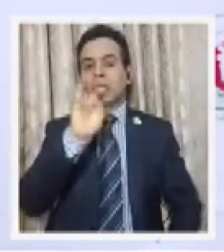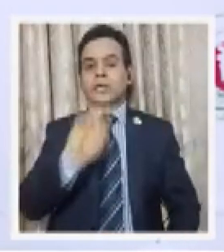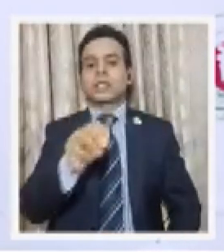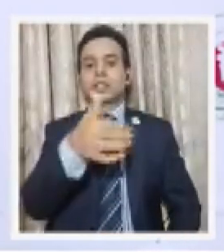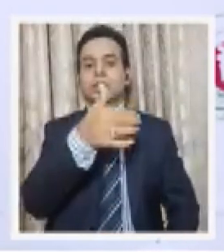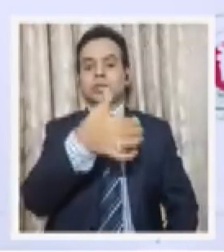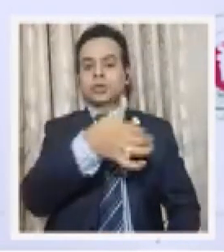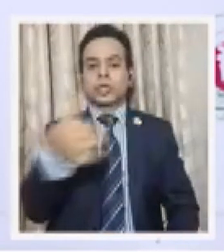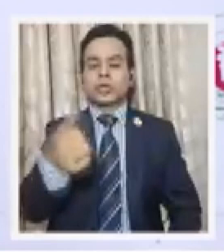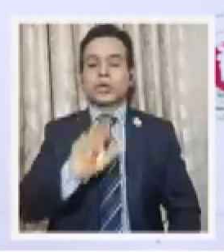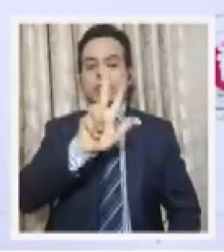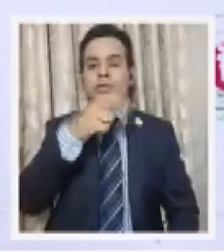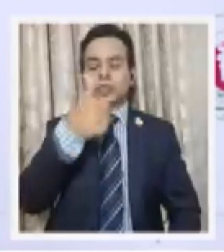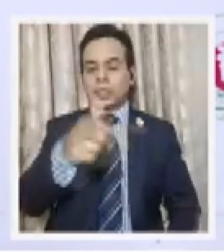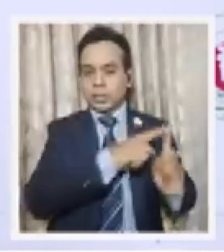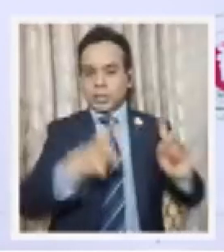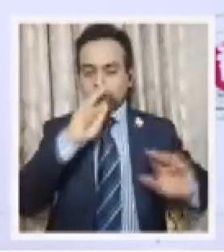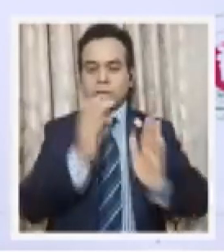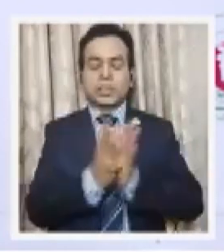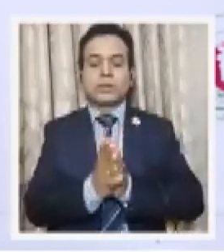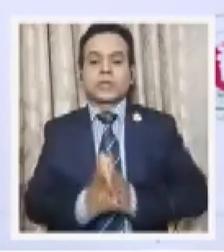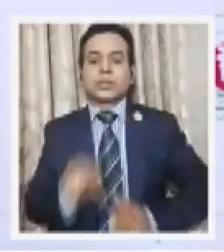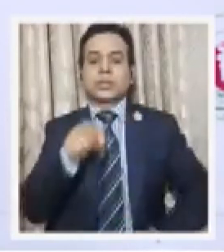টেলিমেডিসিন কোভিড-19 সংক্রান্ত স্বাস্থ্যসেবা দিয়ে যাচ্ছেন।